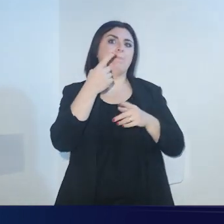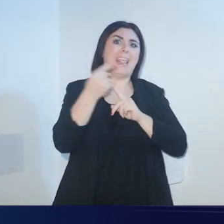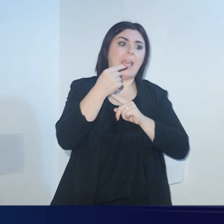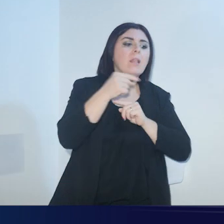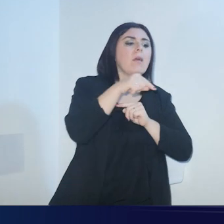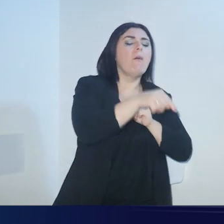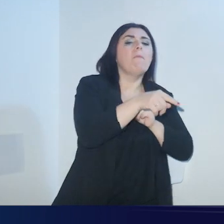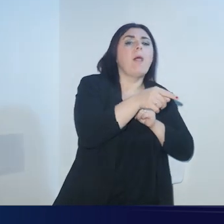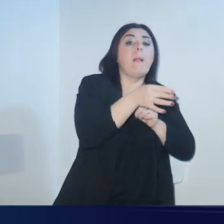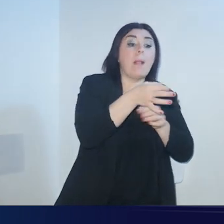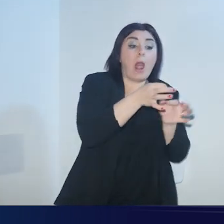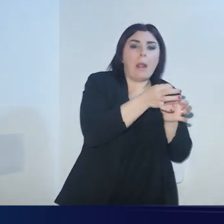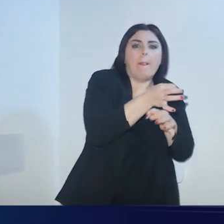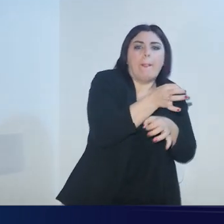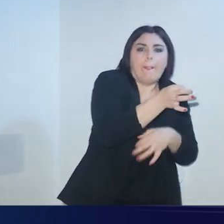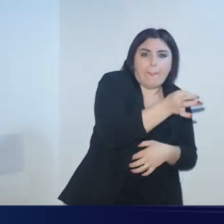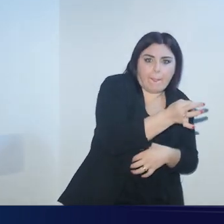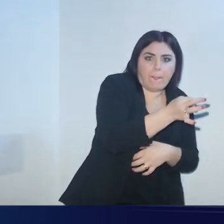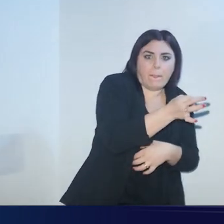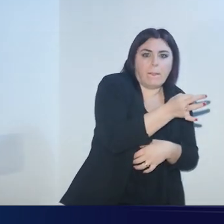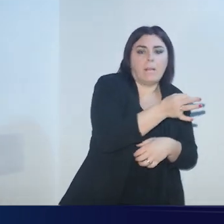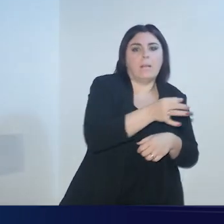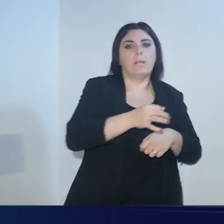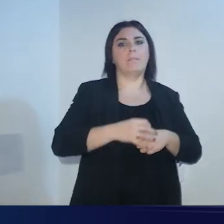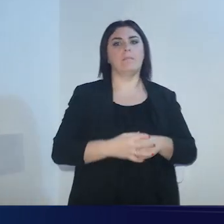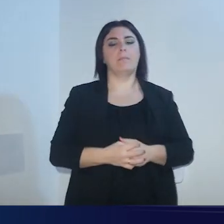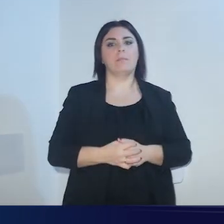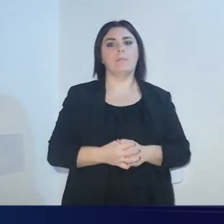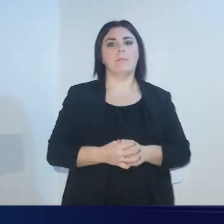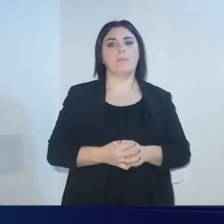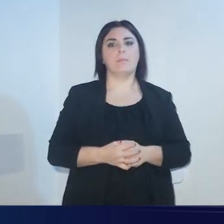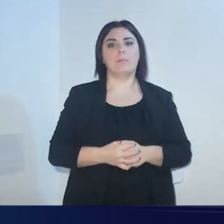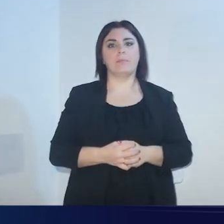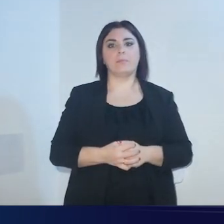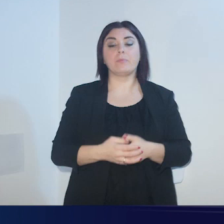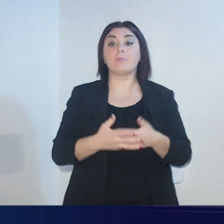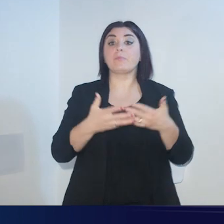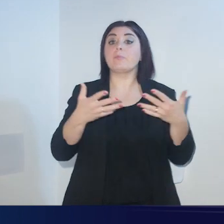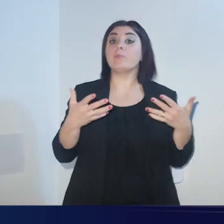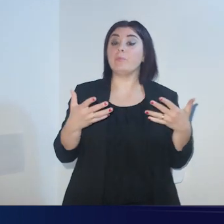spessore era quindi più, gli anelli erano più ristretti. Quindi